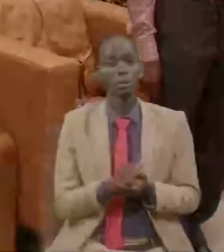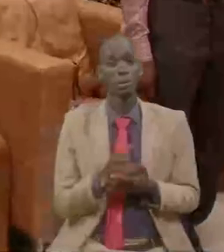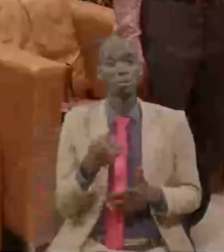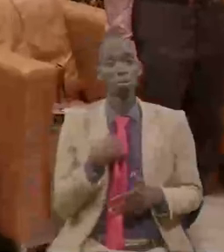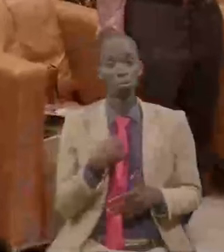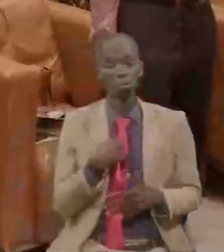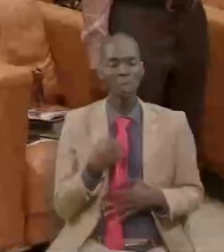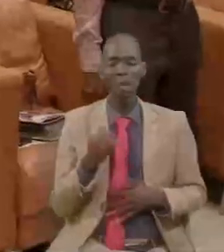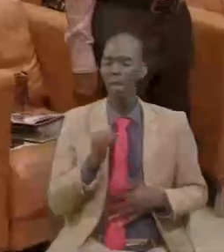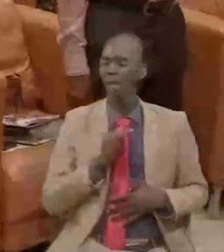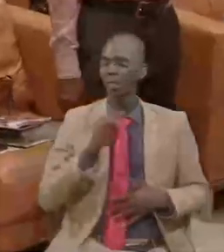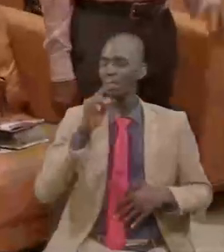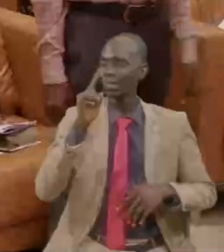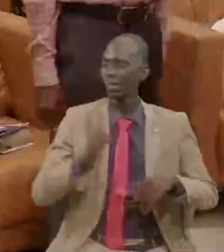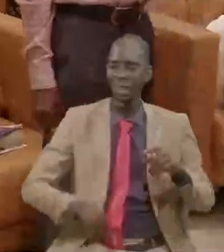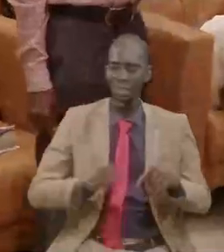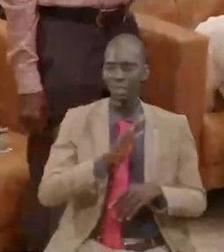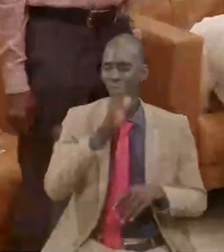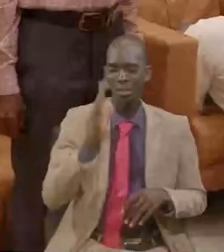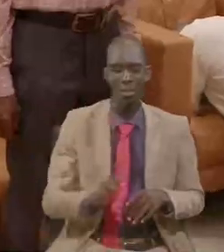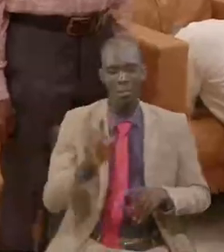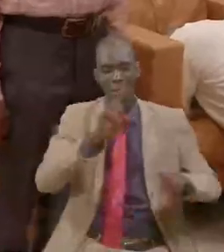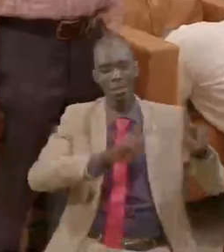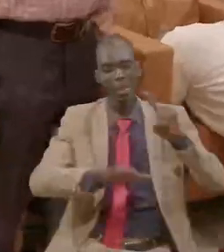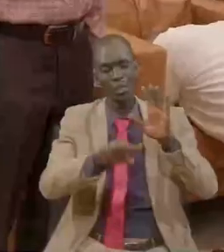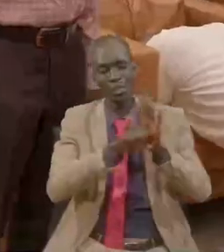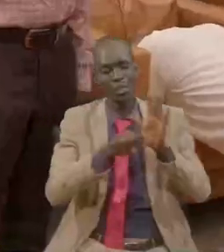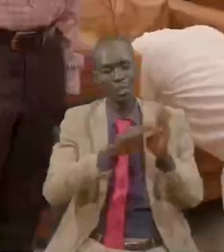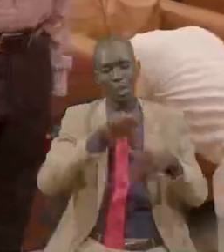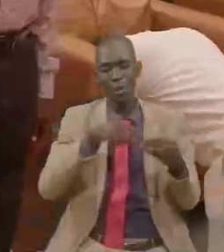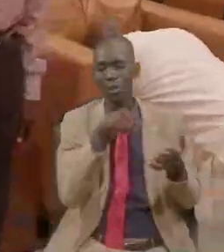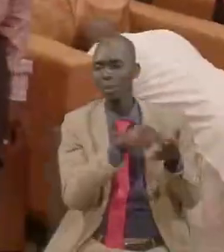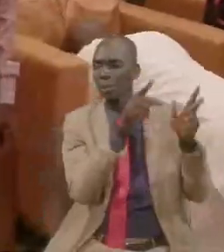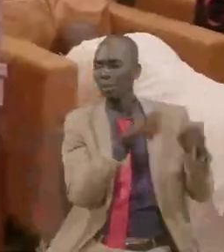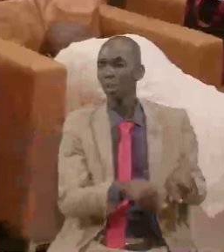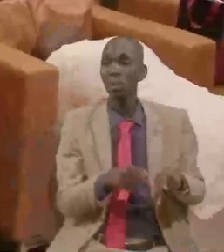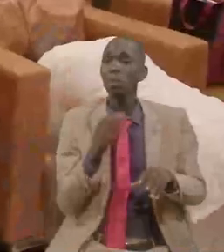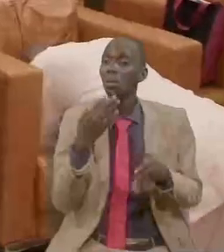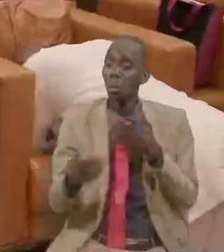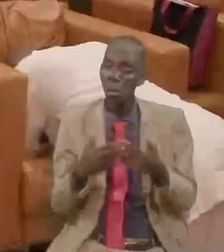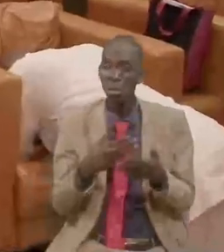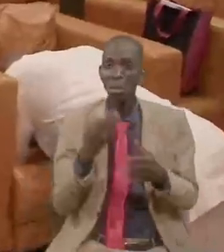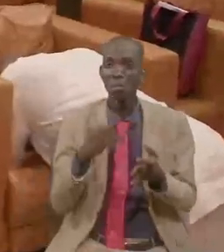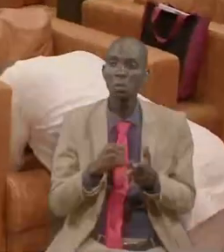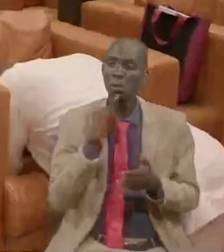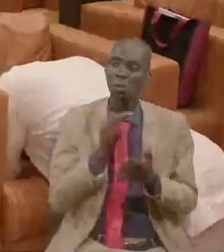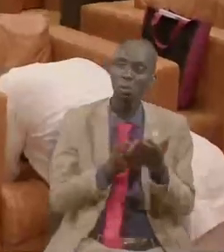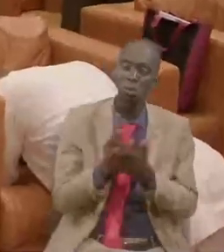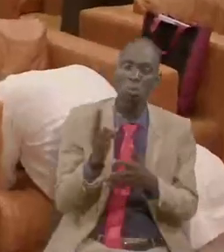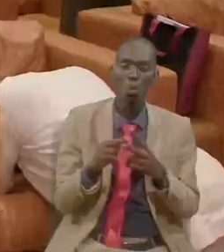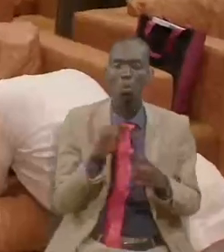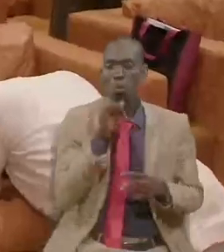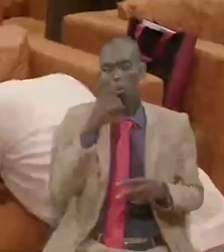et tu dis, je ne peux rien dire de négatif, même si c'est la vérité, parce qu'il me donne ceci et cela.